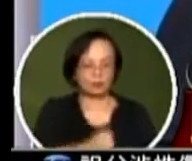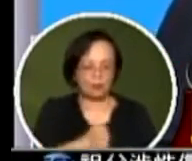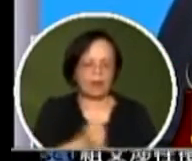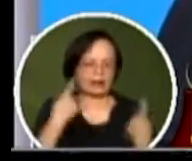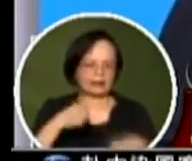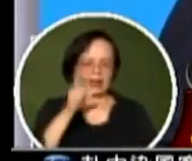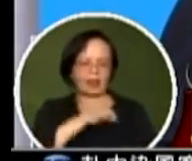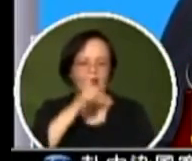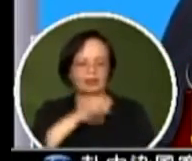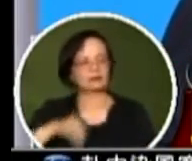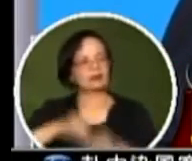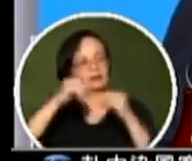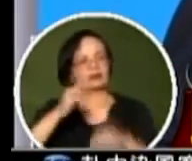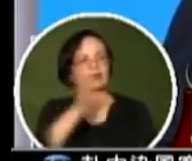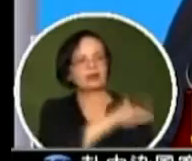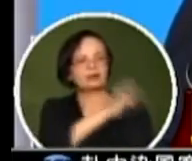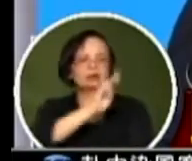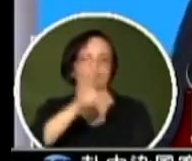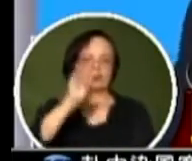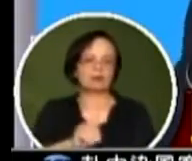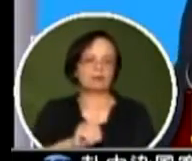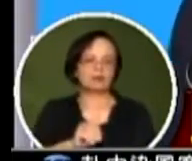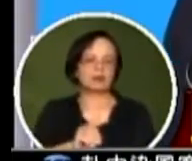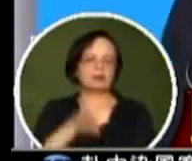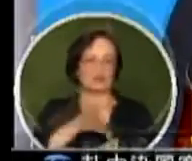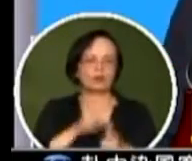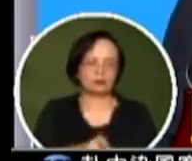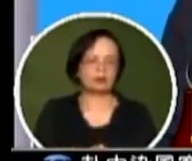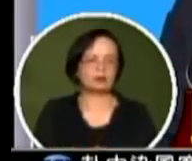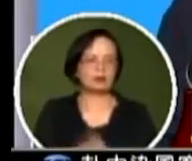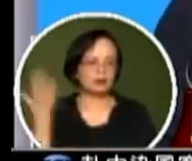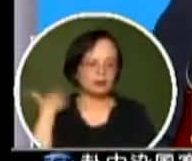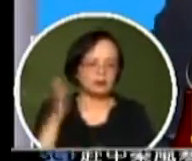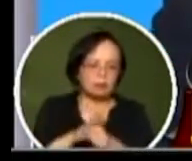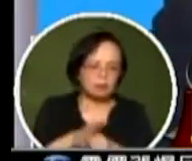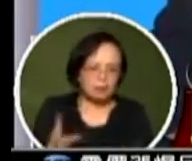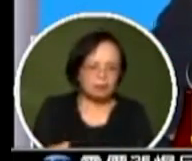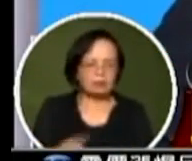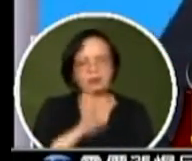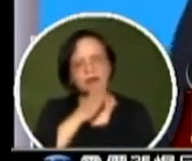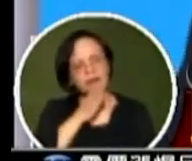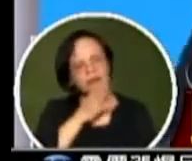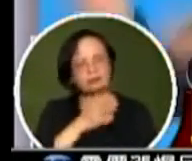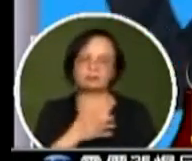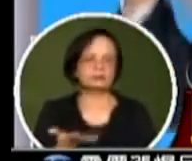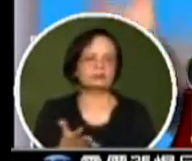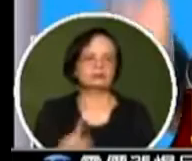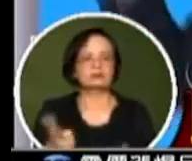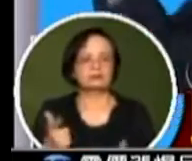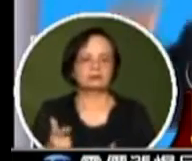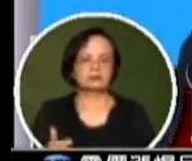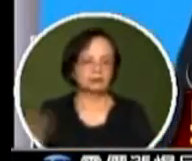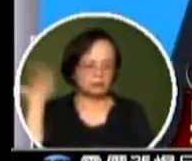关系，即是安那吼，电即摆起，因为你较早无起，我就补起。恁上院长讲，哪有即落代志？伊古早伊嘛是有压